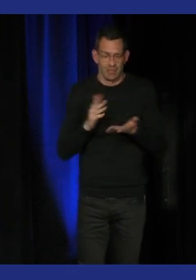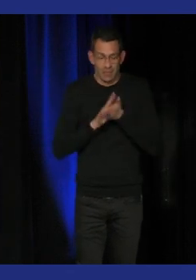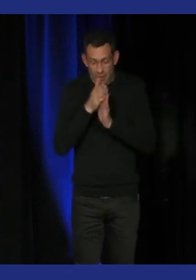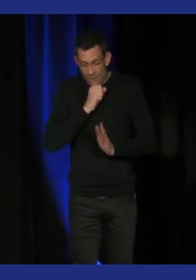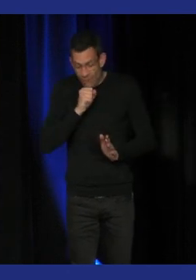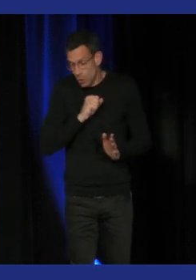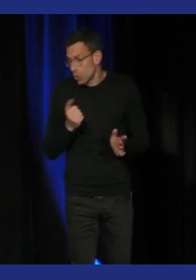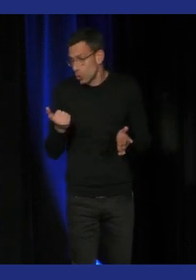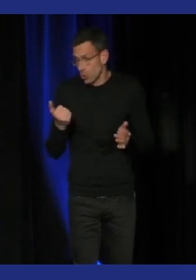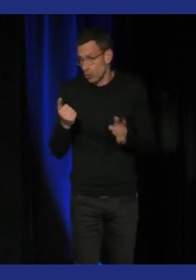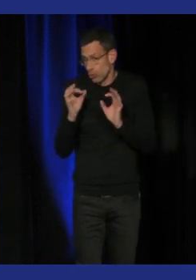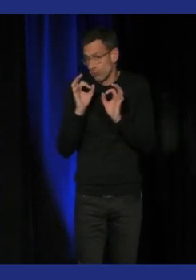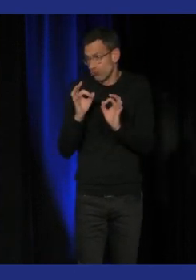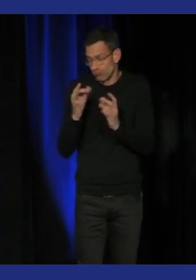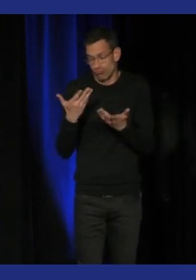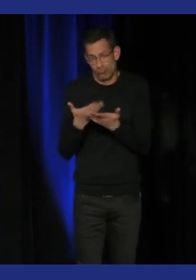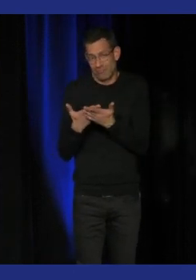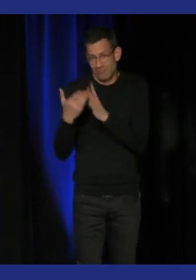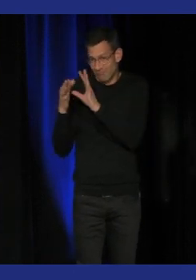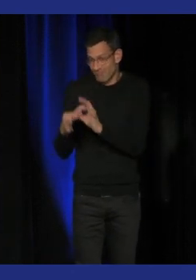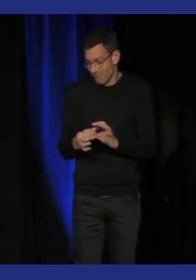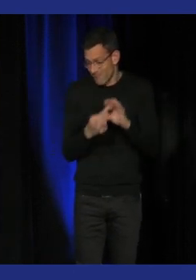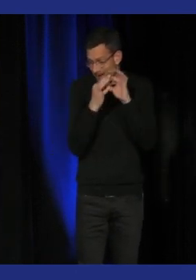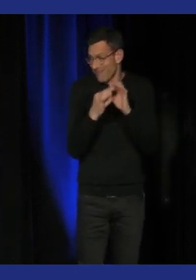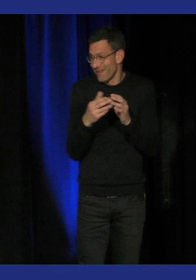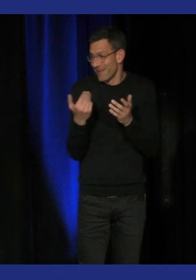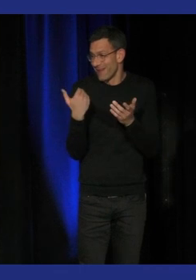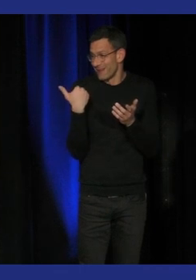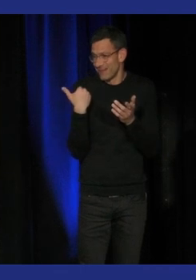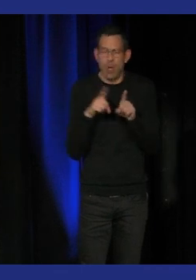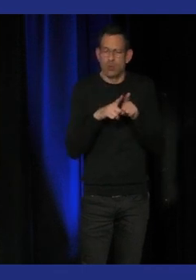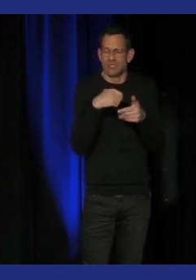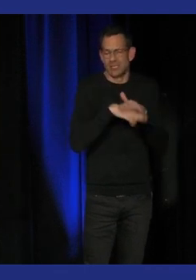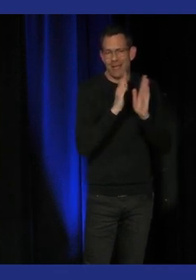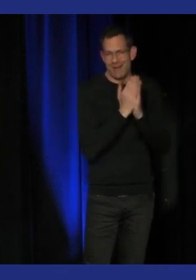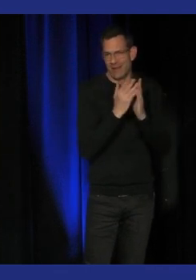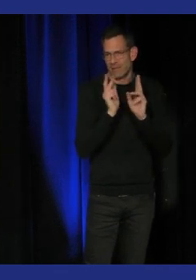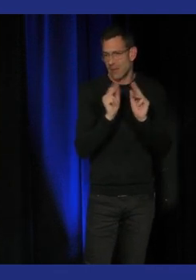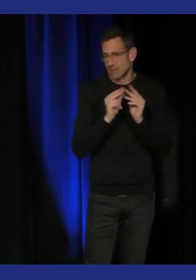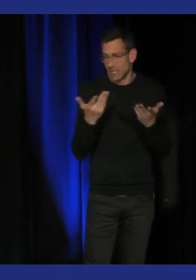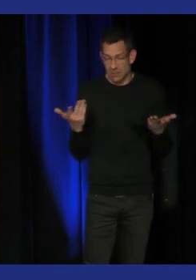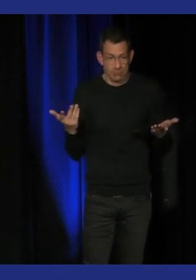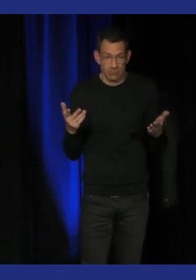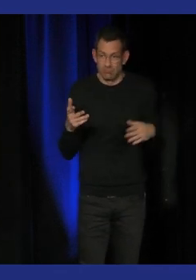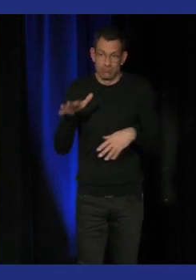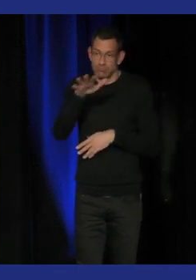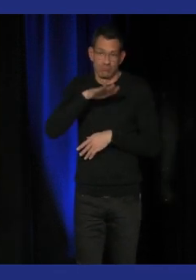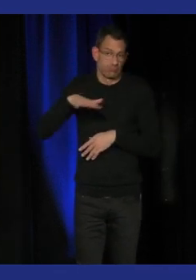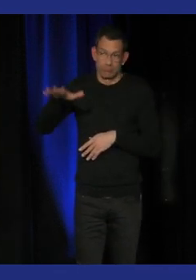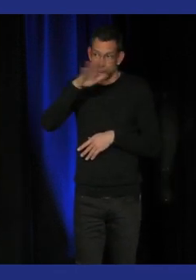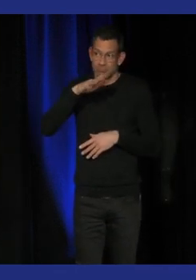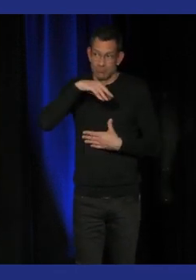ça rejoint aussi cette idée dont on parlait tout à l'heure, et donc je parle aussi dans le livre on est tous et